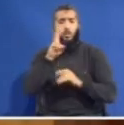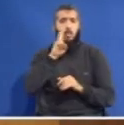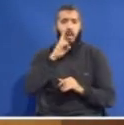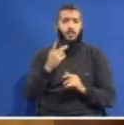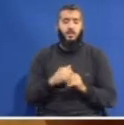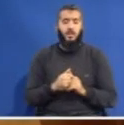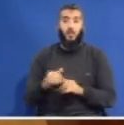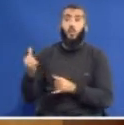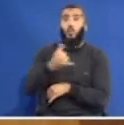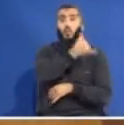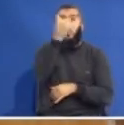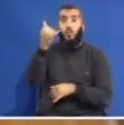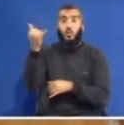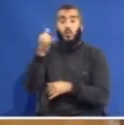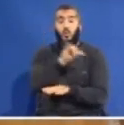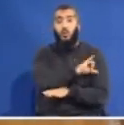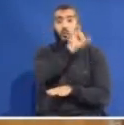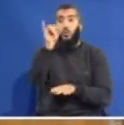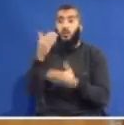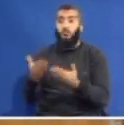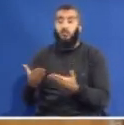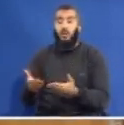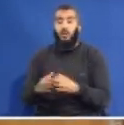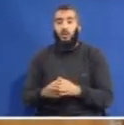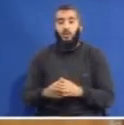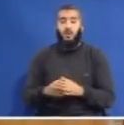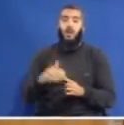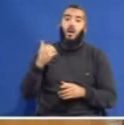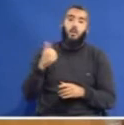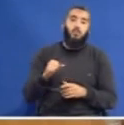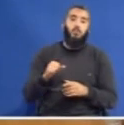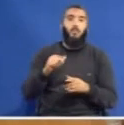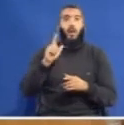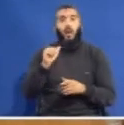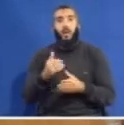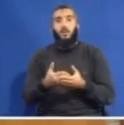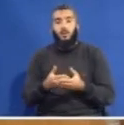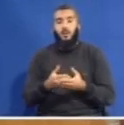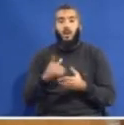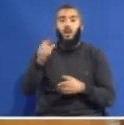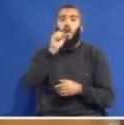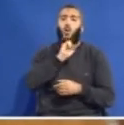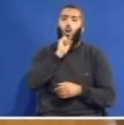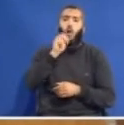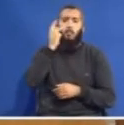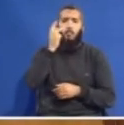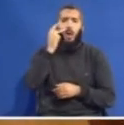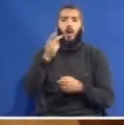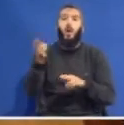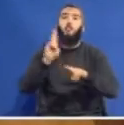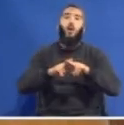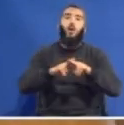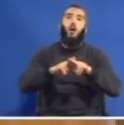باش نعين المنابات هذه؟ لأن نقدر نبني القسمة على الأصل، الجد هذا كي مات واش خلى؟ خلى